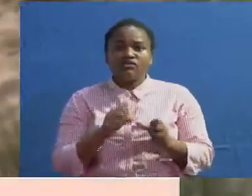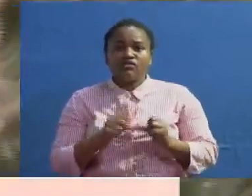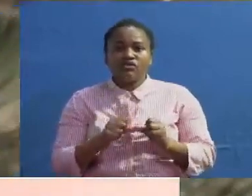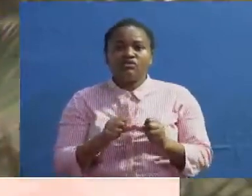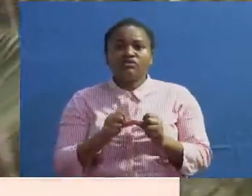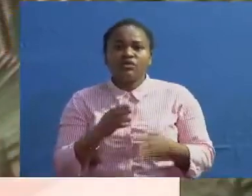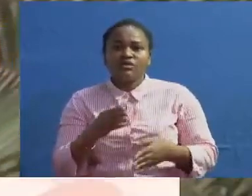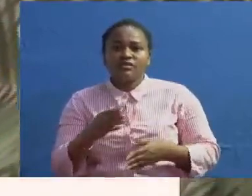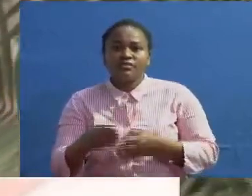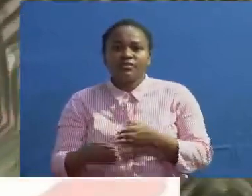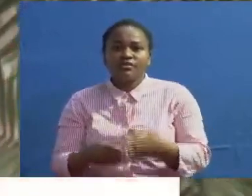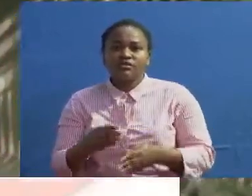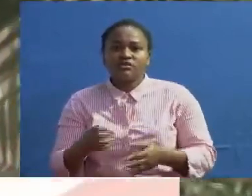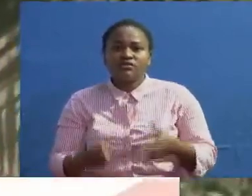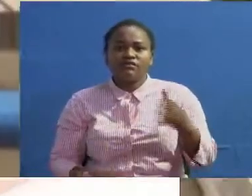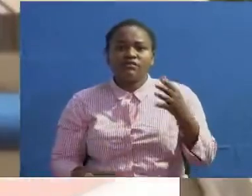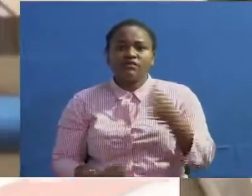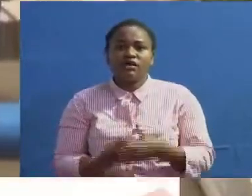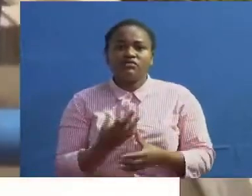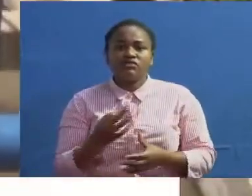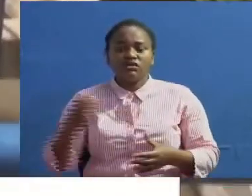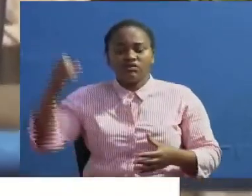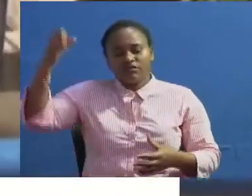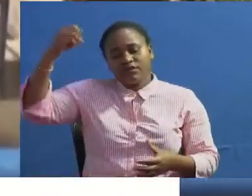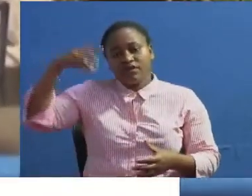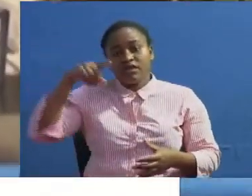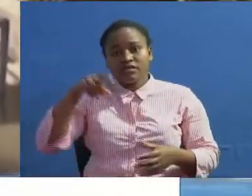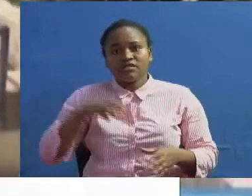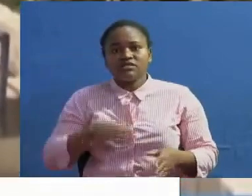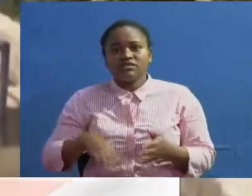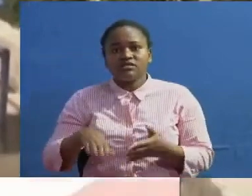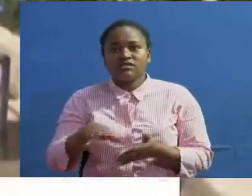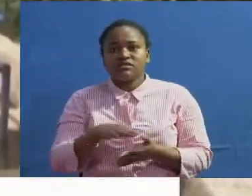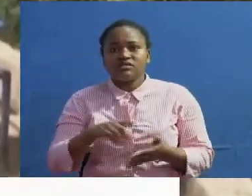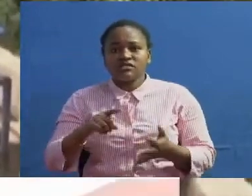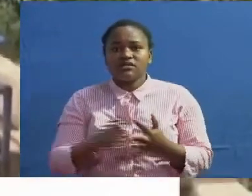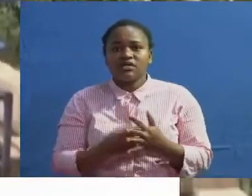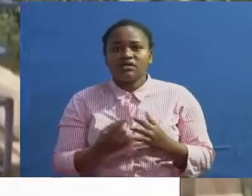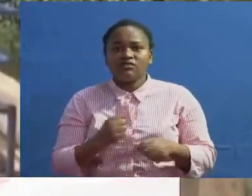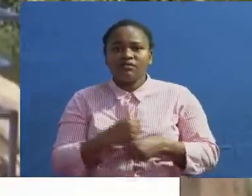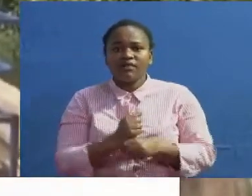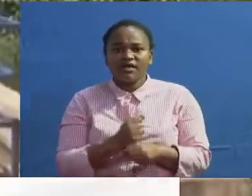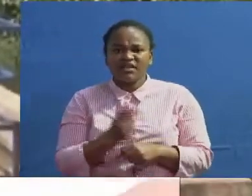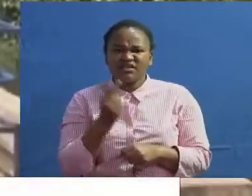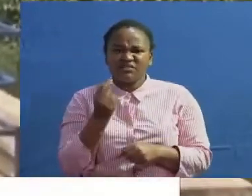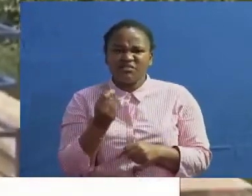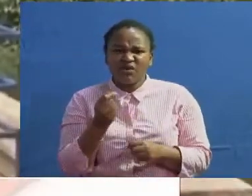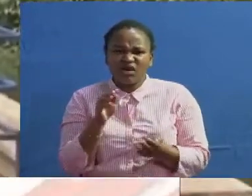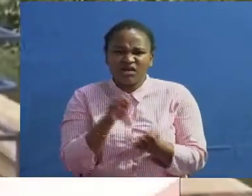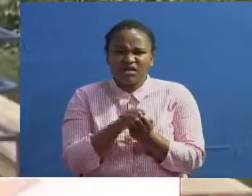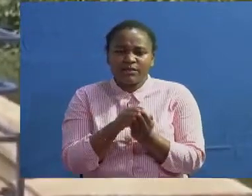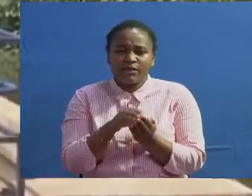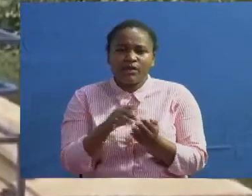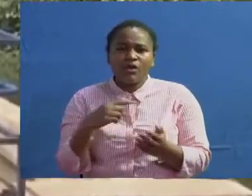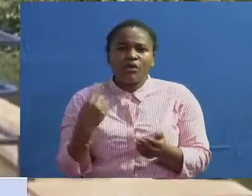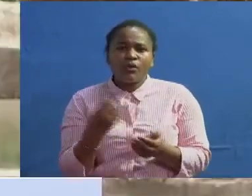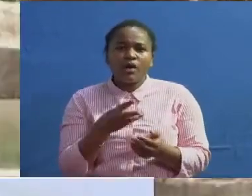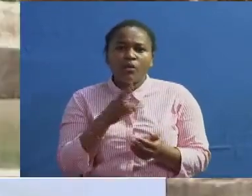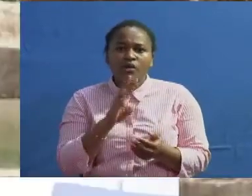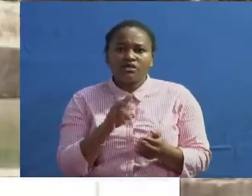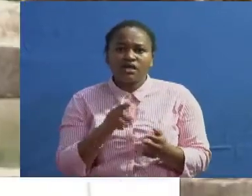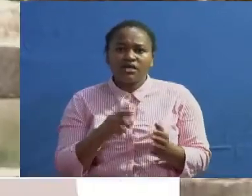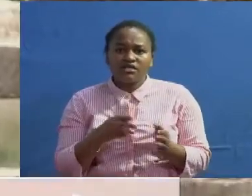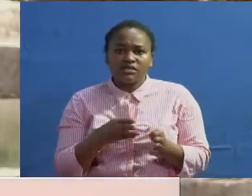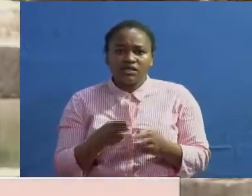ambayo nayo huzalisha nguvu ya umeme. Mchakato huo ulianza kwa kuunda hifadhi ndogo, ambapo maji huelekezwa